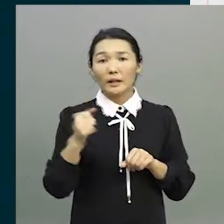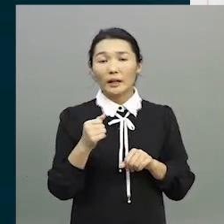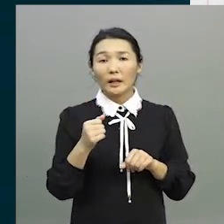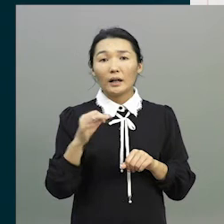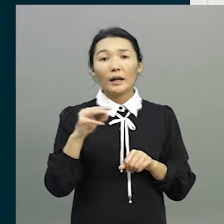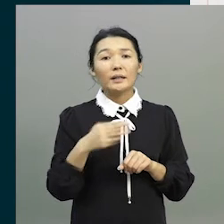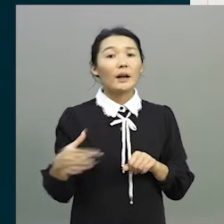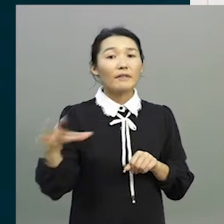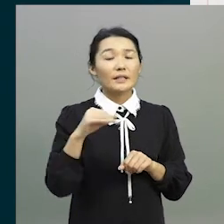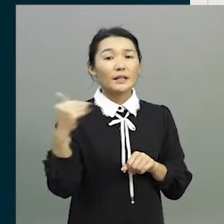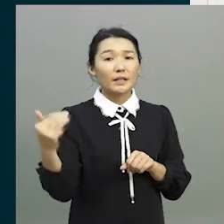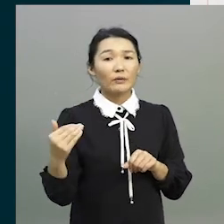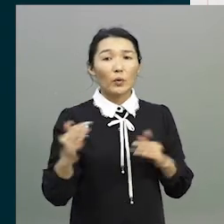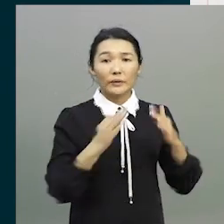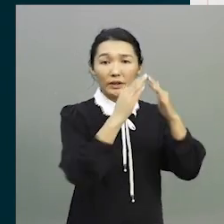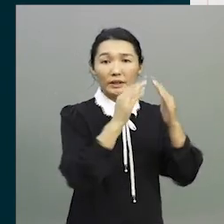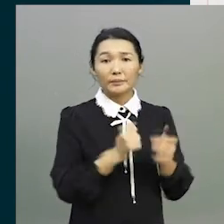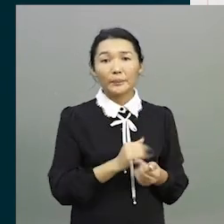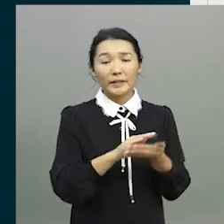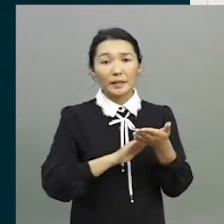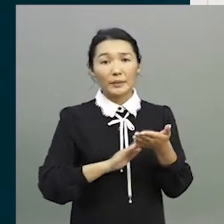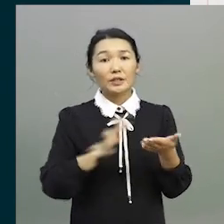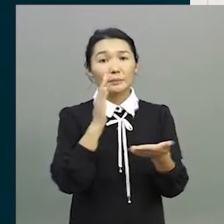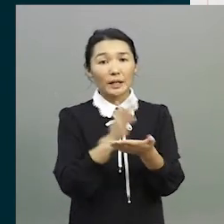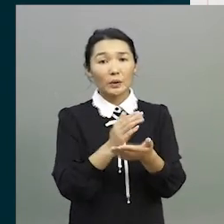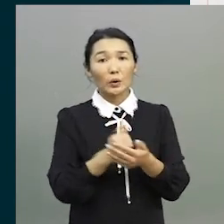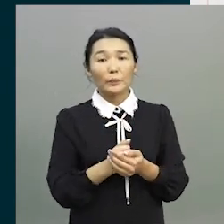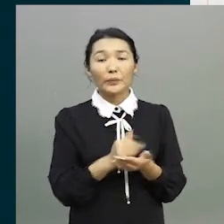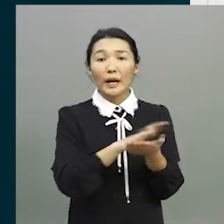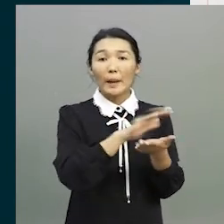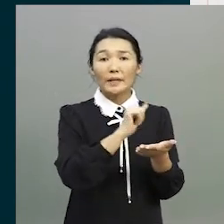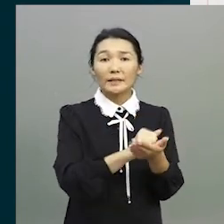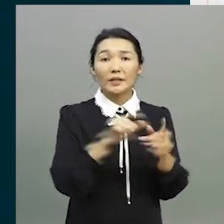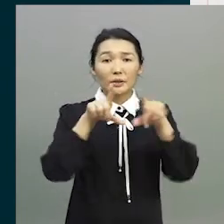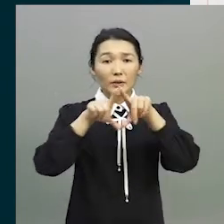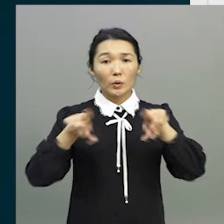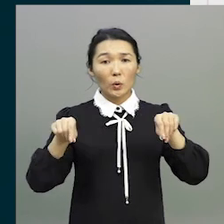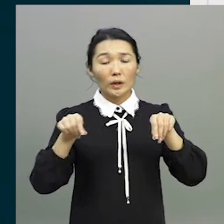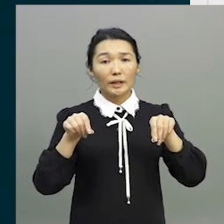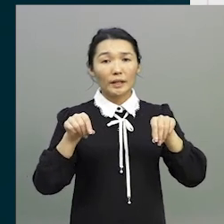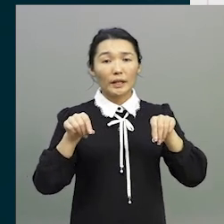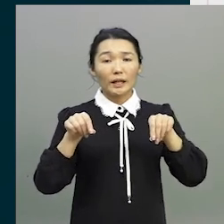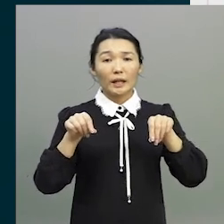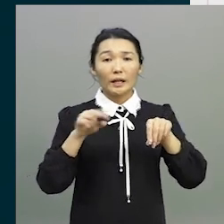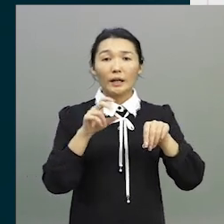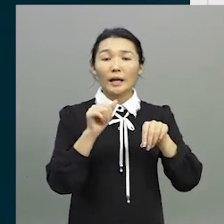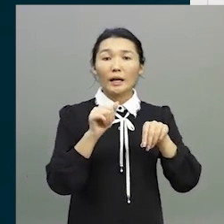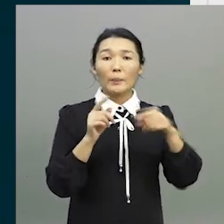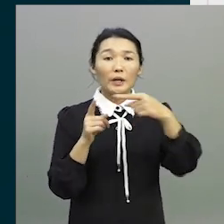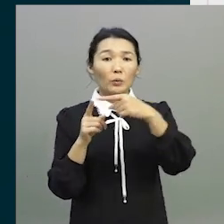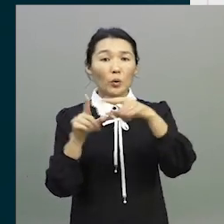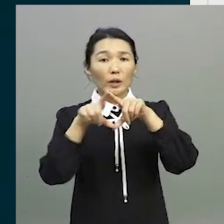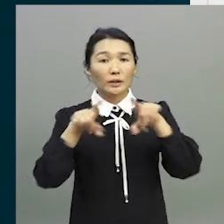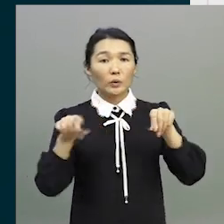вершин запишем дано обозначим данный треугольник как прямоугольный треугольник a b c